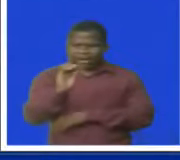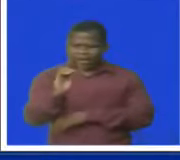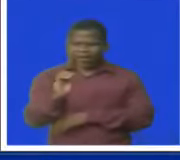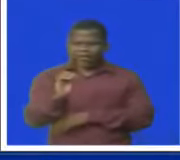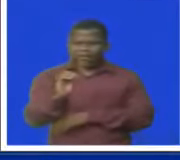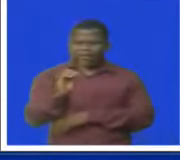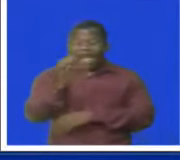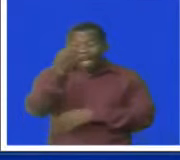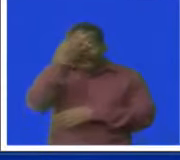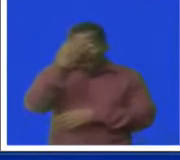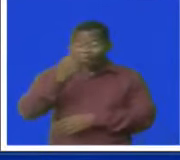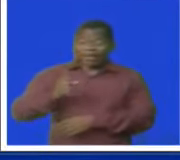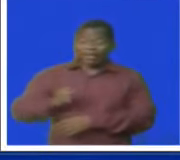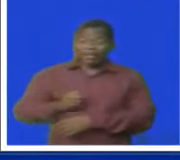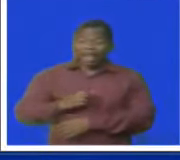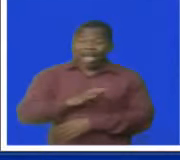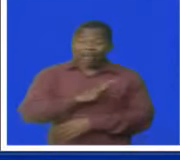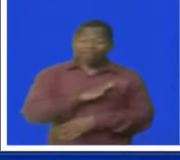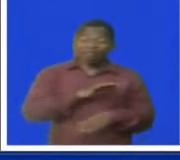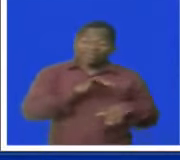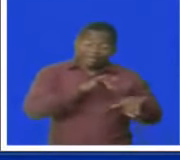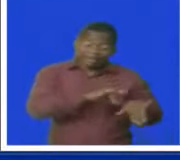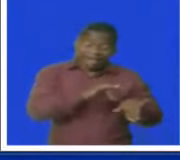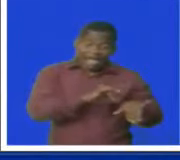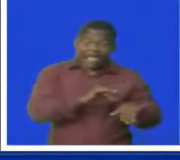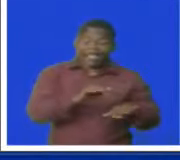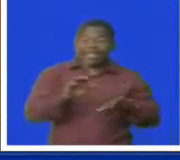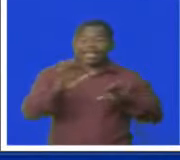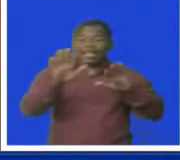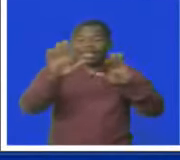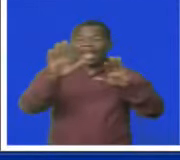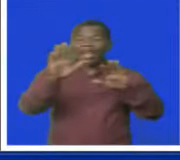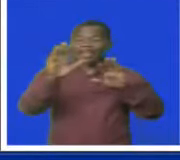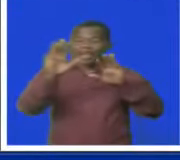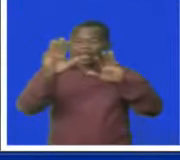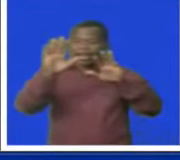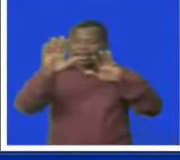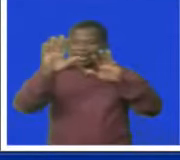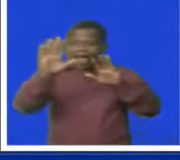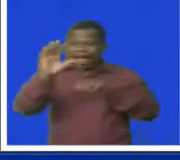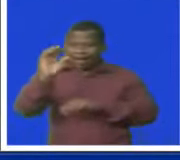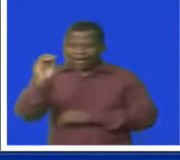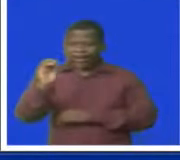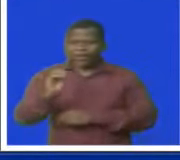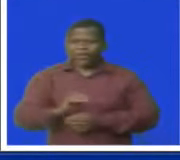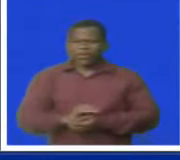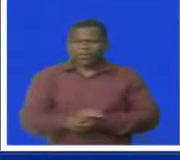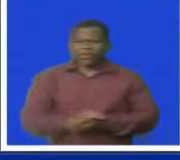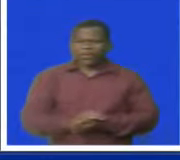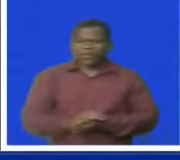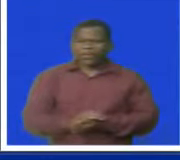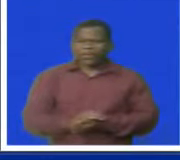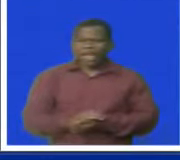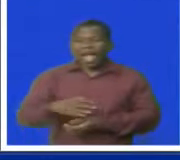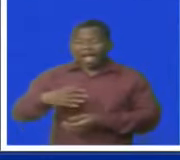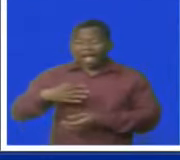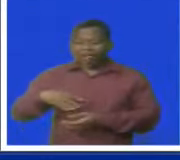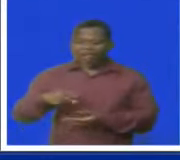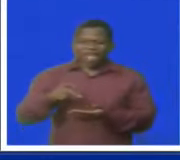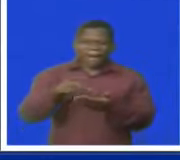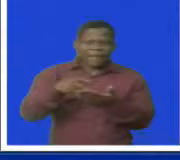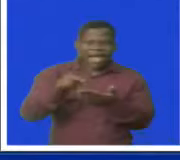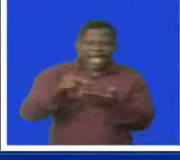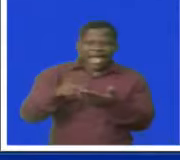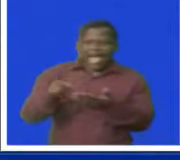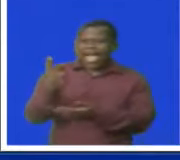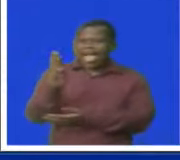tisebenti tembuso letitfolakele ukuthi betingayibhadali irent yokuhlala kule tindlu tahulumende, bese kuthi letingu